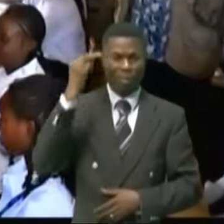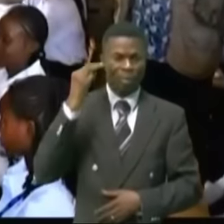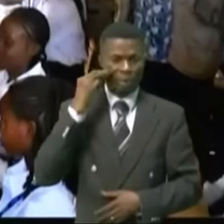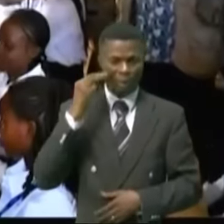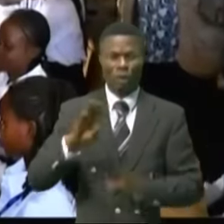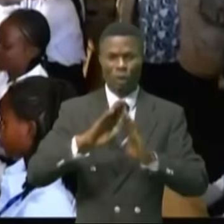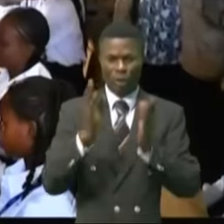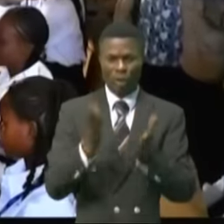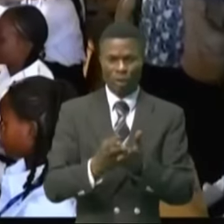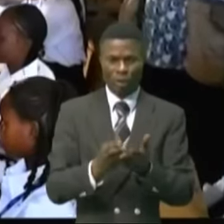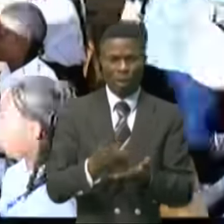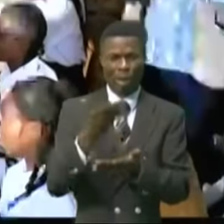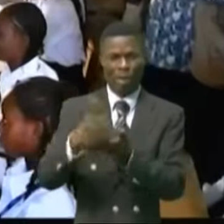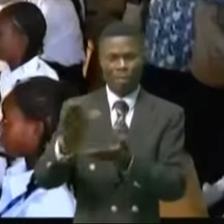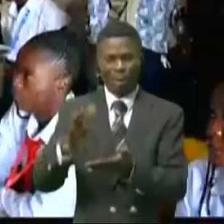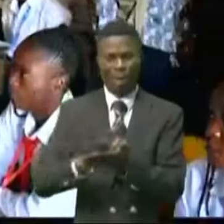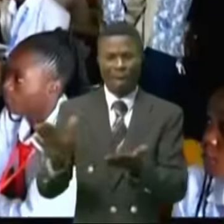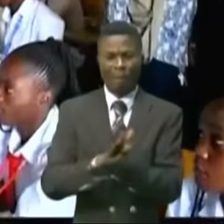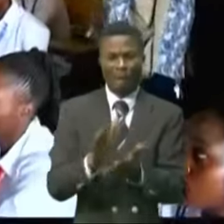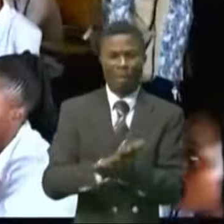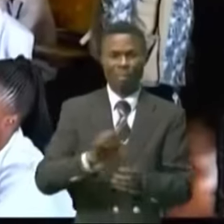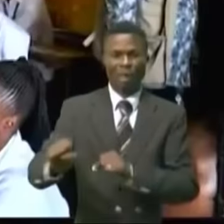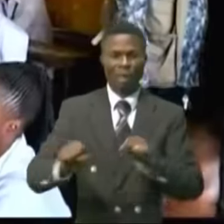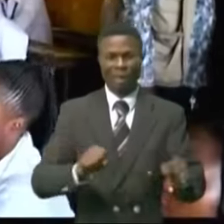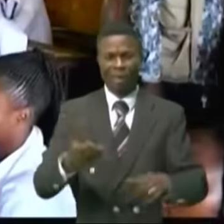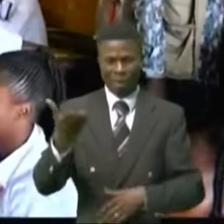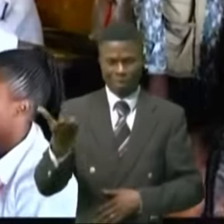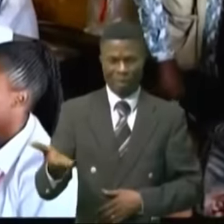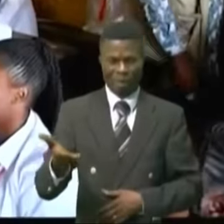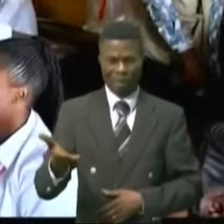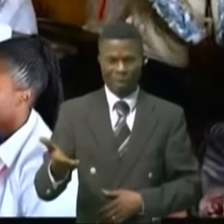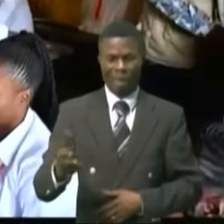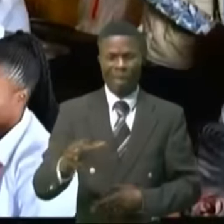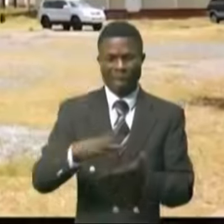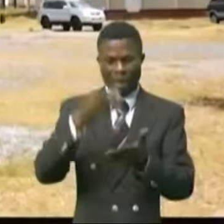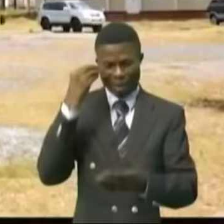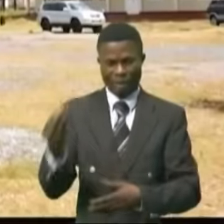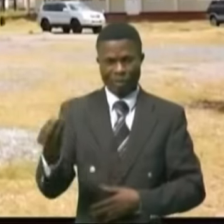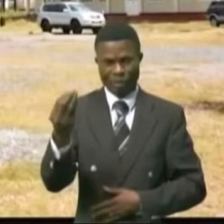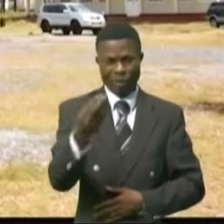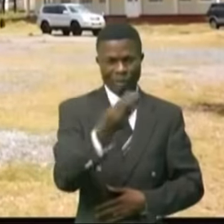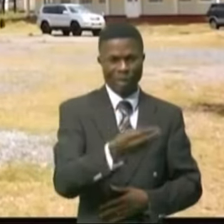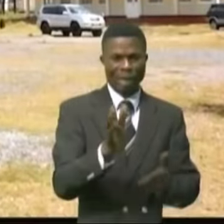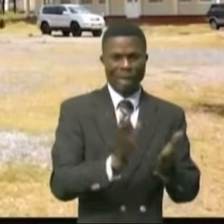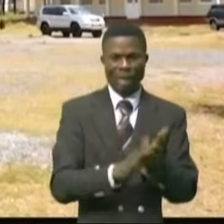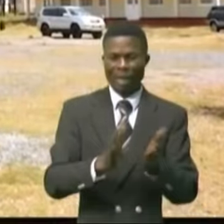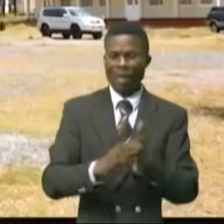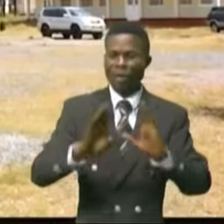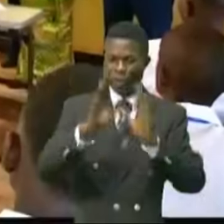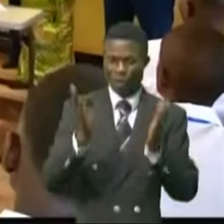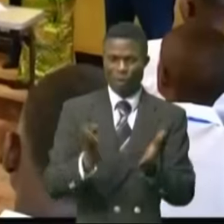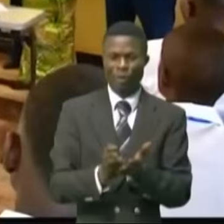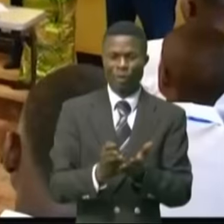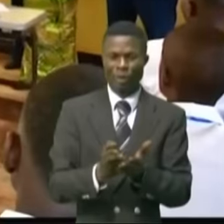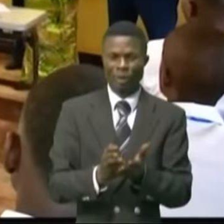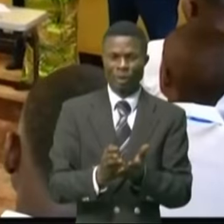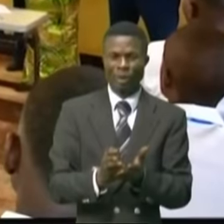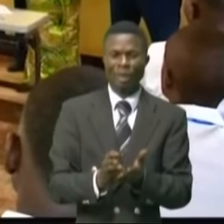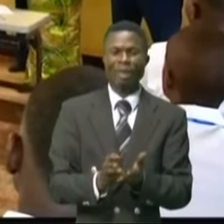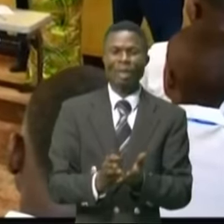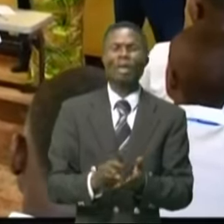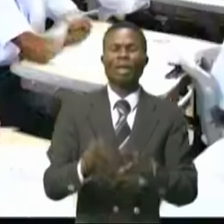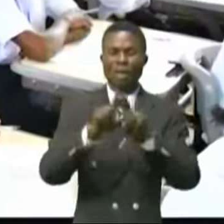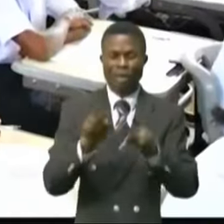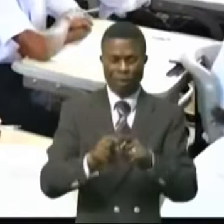suite ont procédé à la distribution symbolique des papiers d'examen aux élèves. Les écoles Toudjengue et Erudi Respim ont